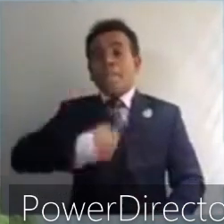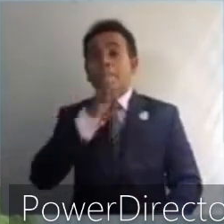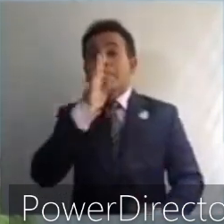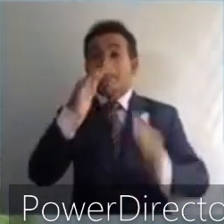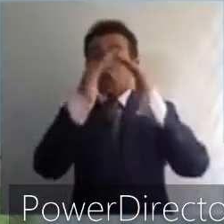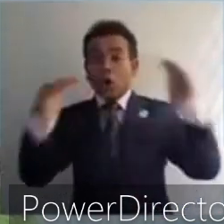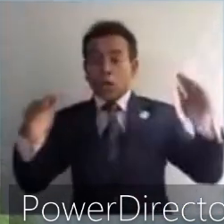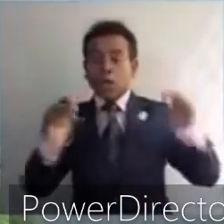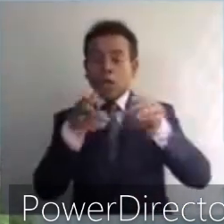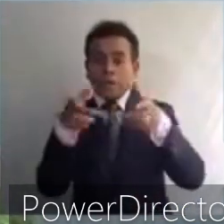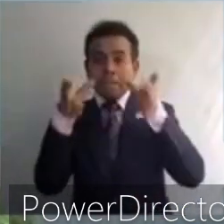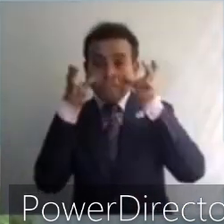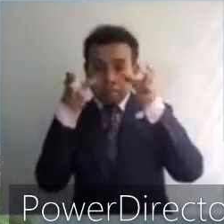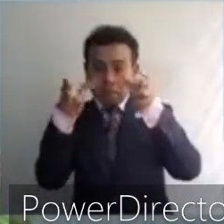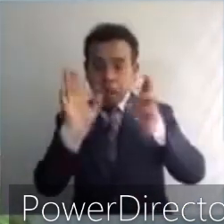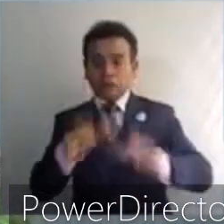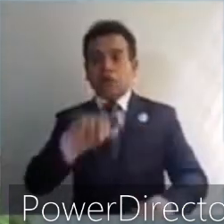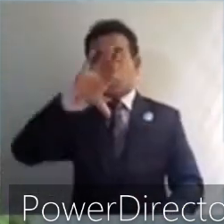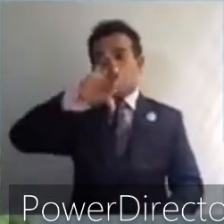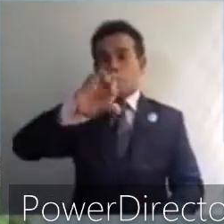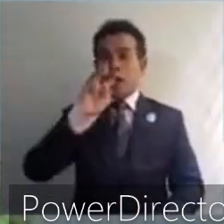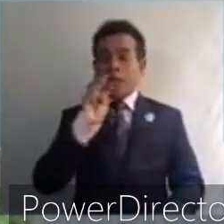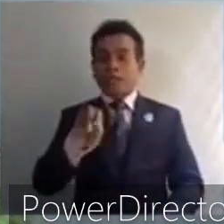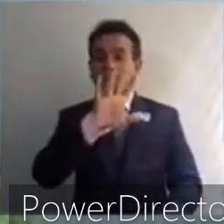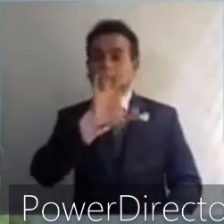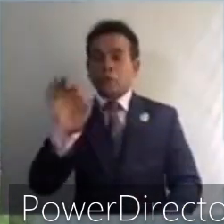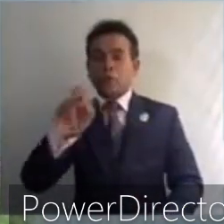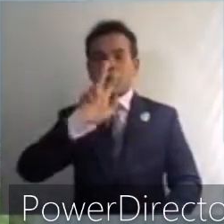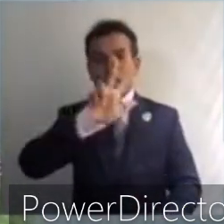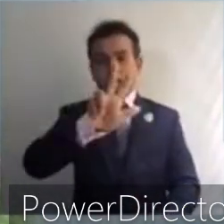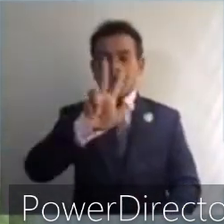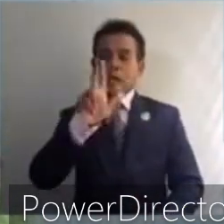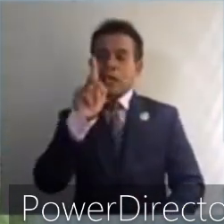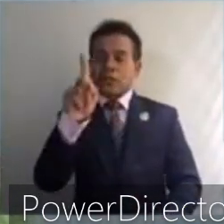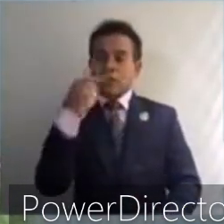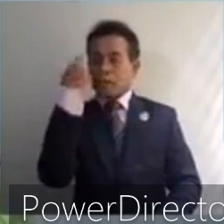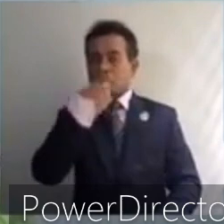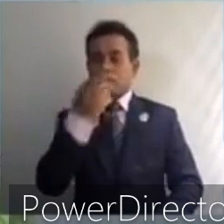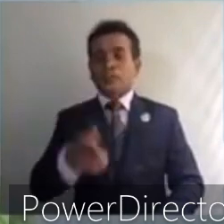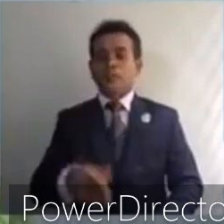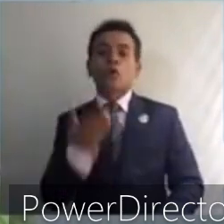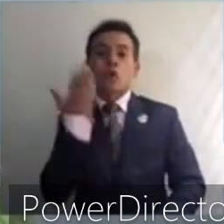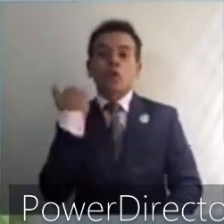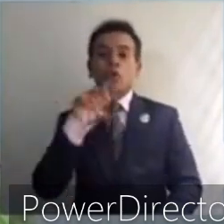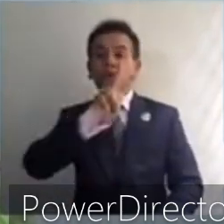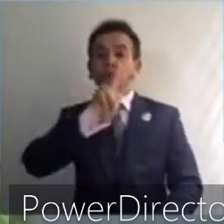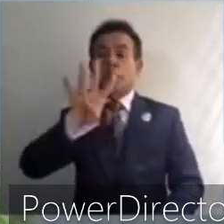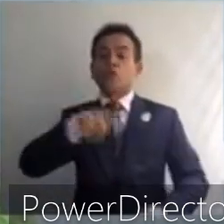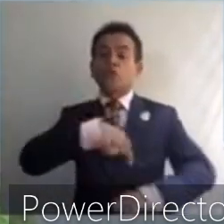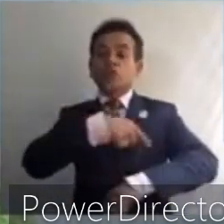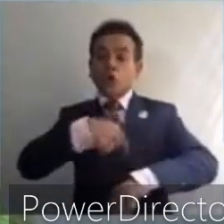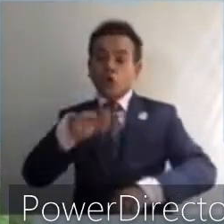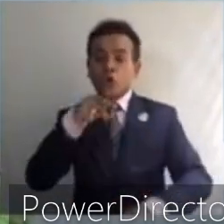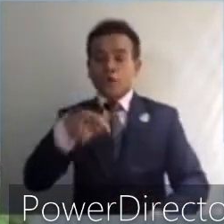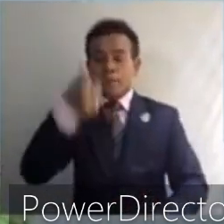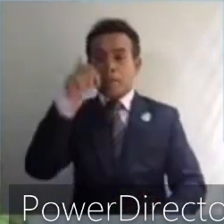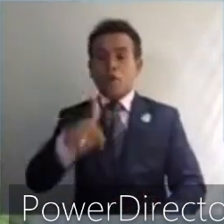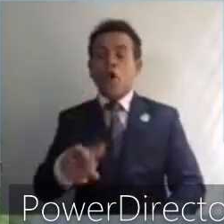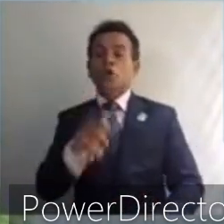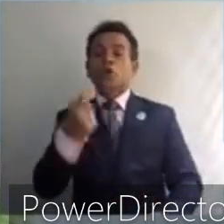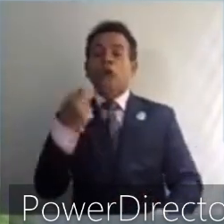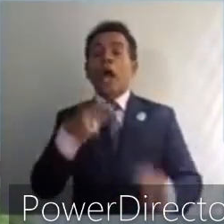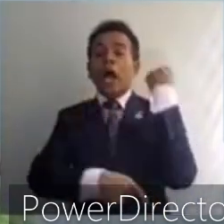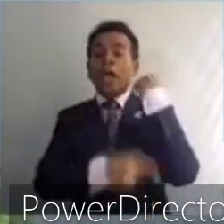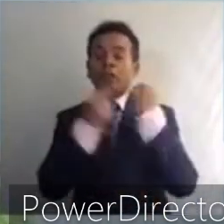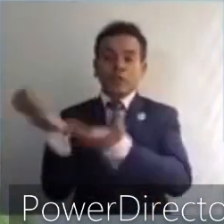90,581 জন। গত 24 ঘন্টায় প্রাতিষ্ঠানিক কোয়ারেন্টাইনে আছেন 429 জন এবং